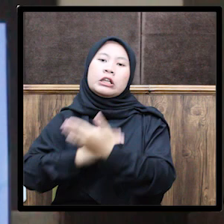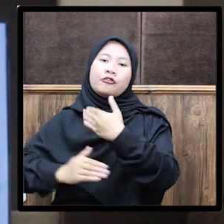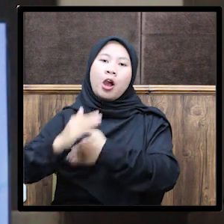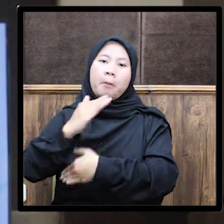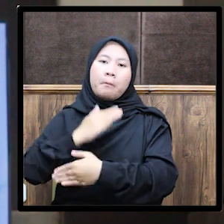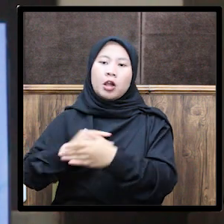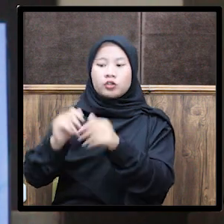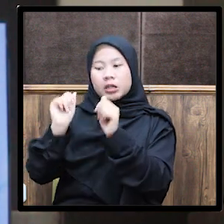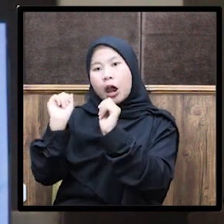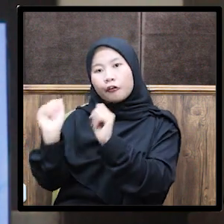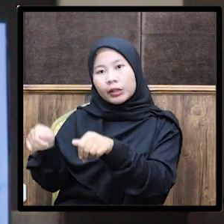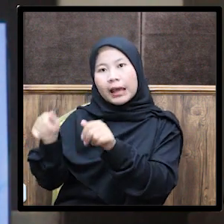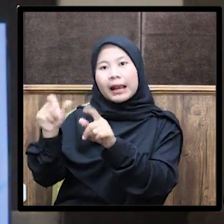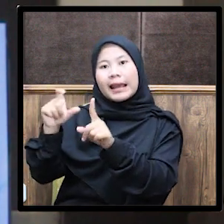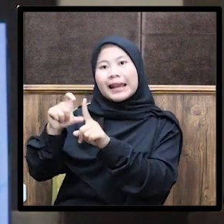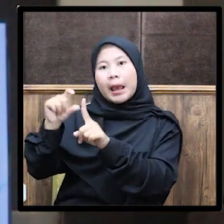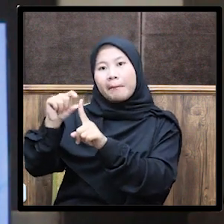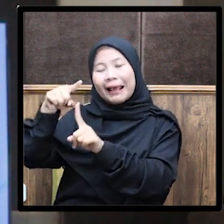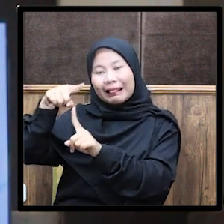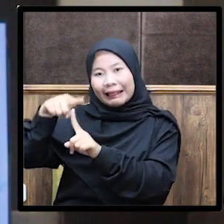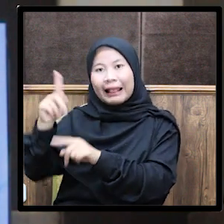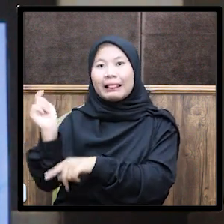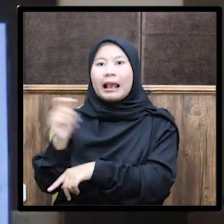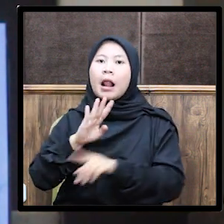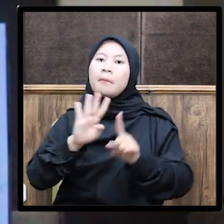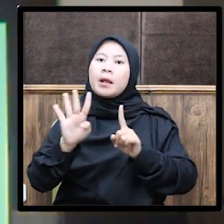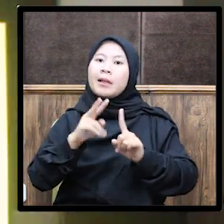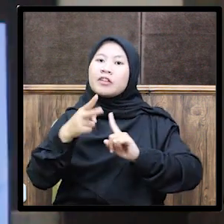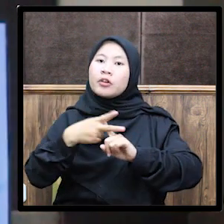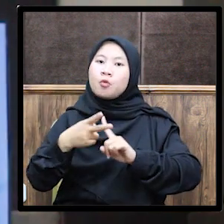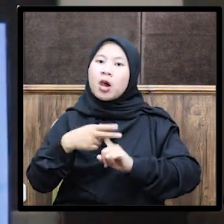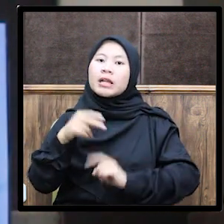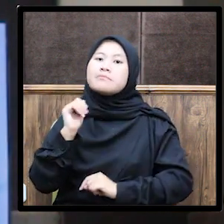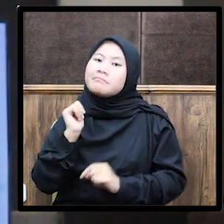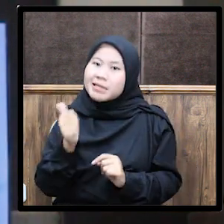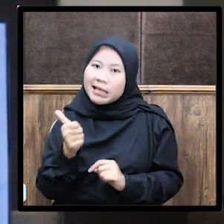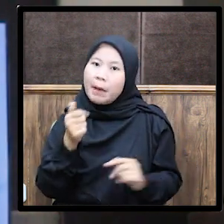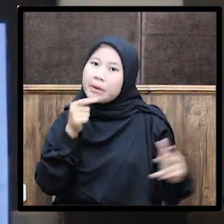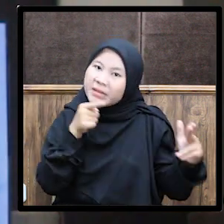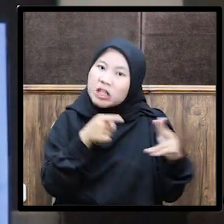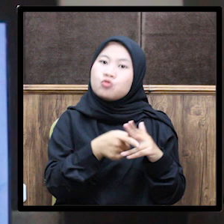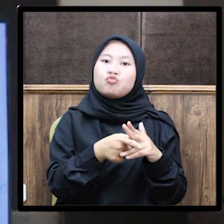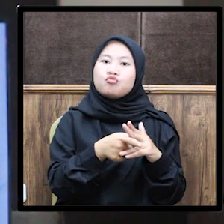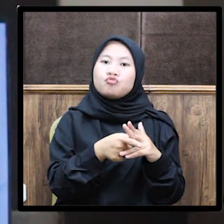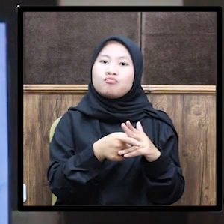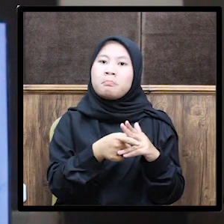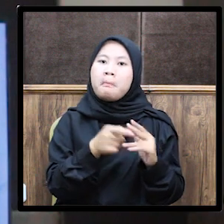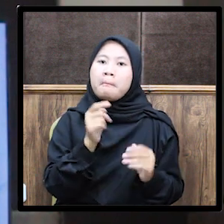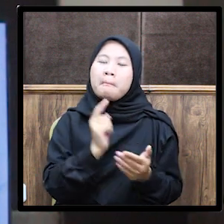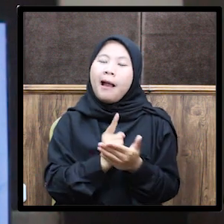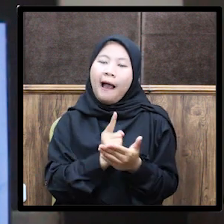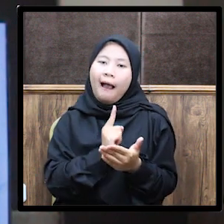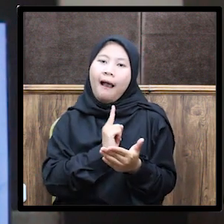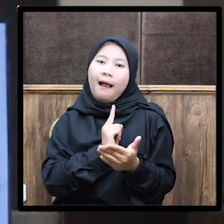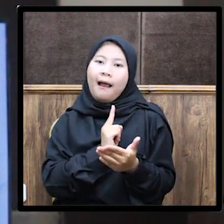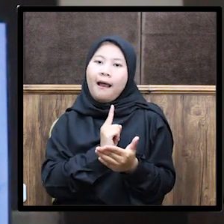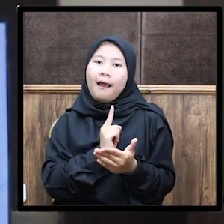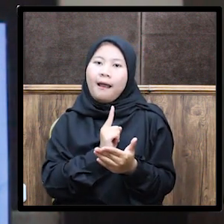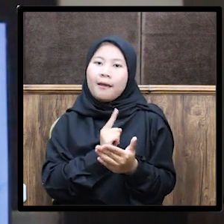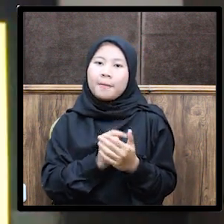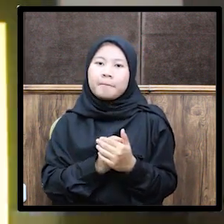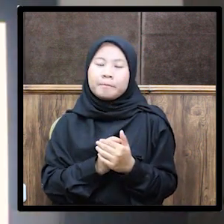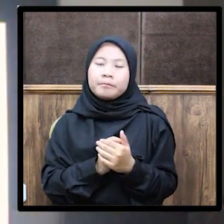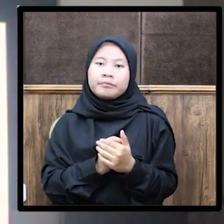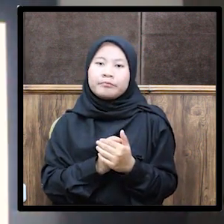terdaftar di DPT pada tanggal 14 Februari bisa menggunakan hak pilih gitu ya, tentu saja dengan